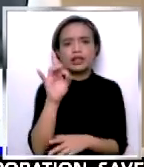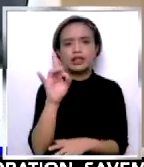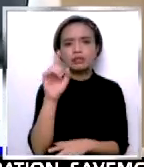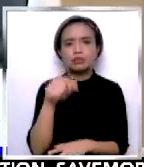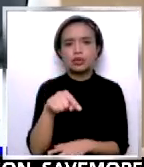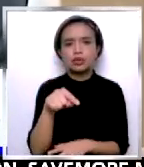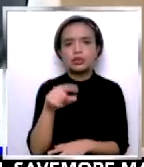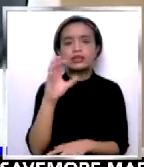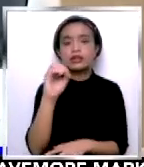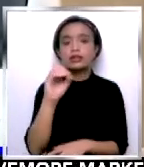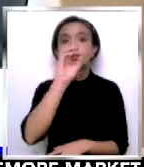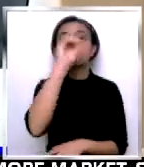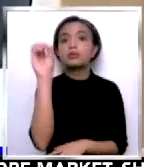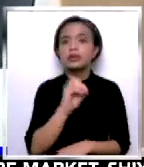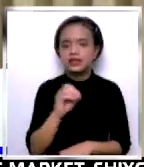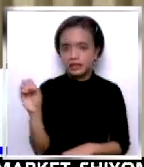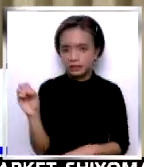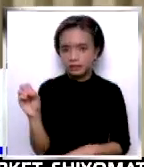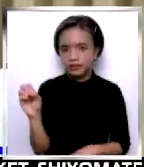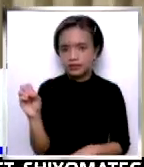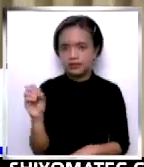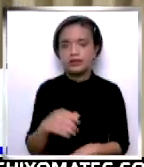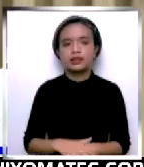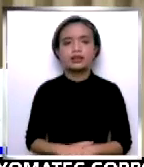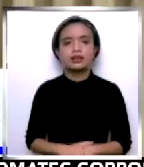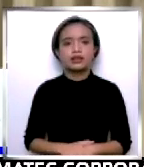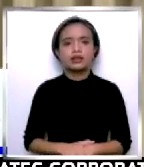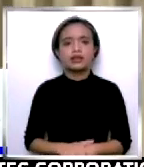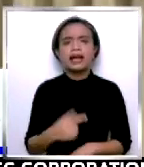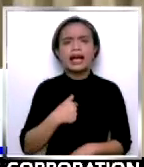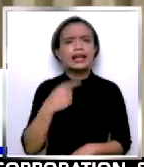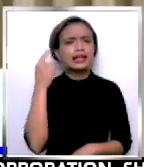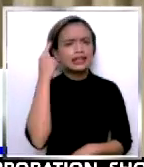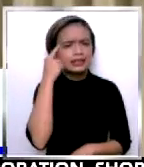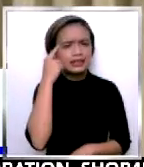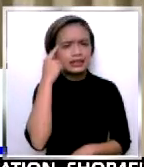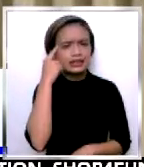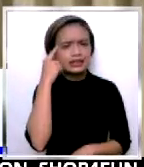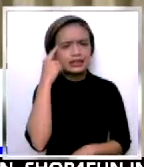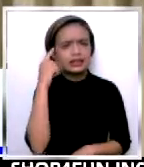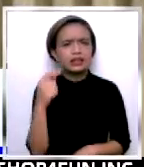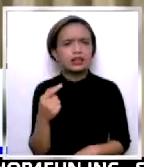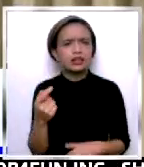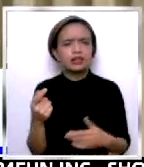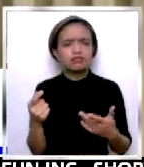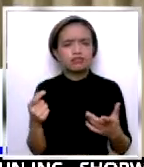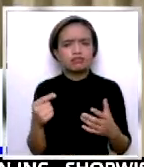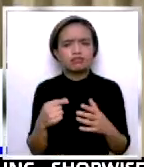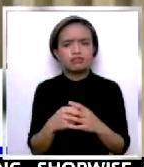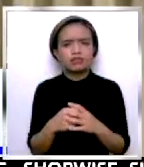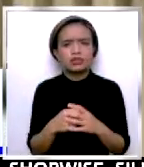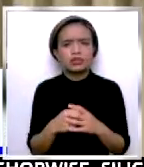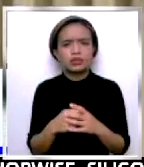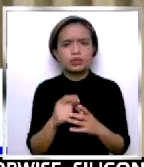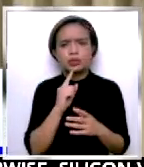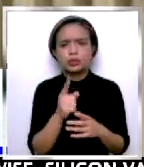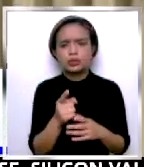8.0% growth doon sa household final consumption expenditure. I think it's a big factor, you know. We hear people